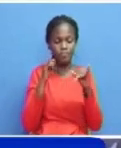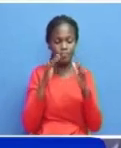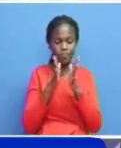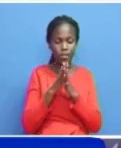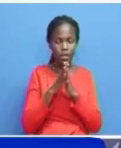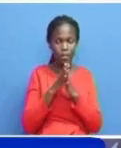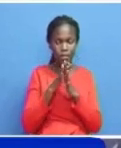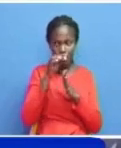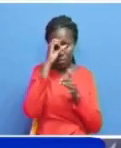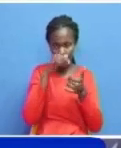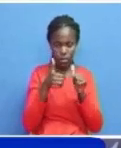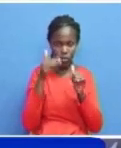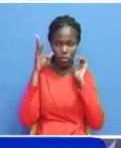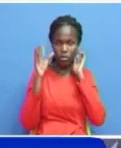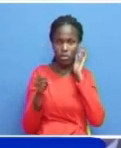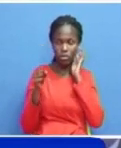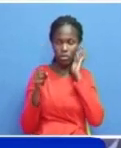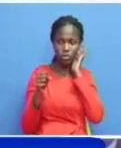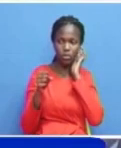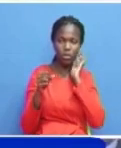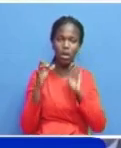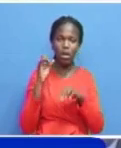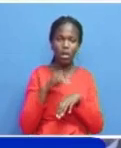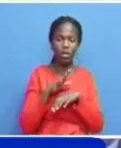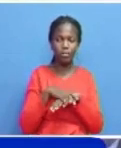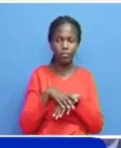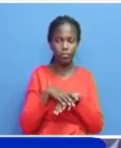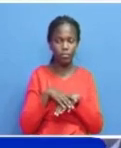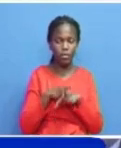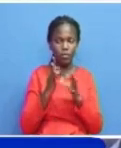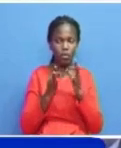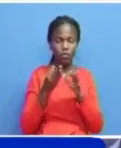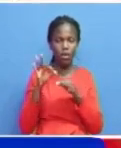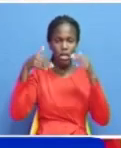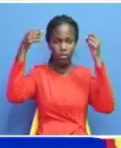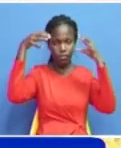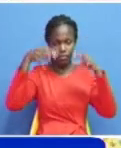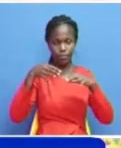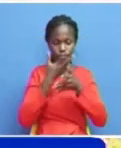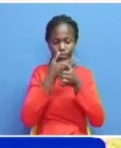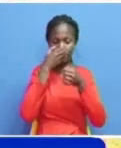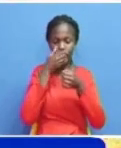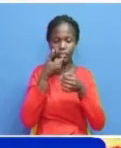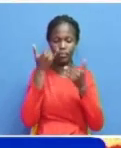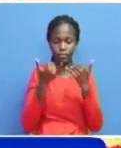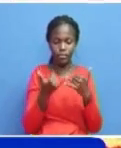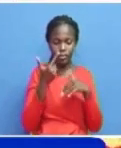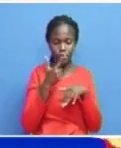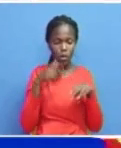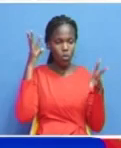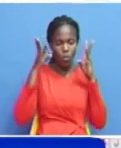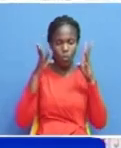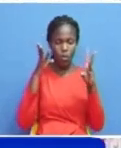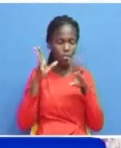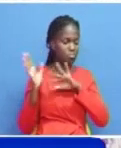government, which was an early fashion of devolution. Musumbi Ruto na wazi kana yu evinda yanzi kana kuvea